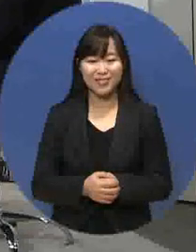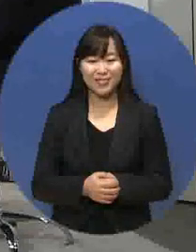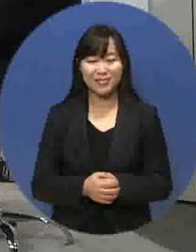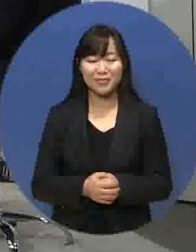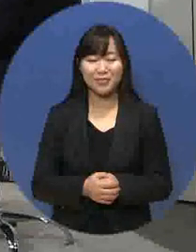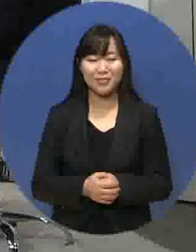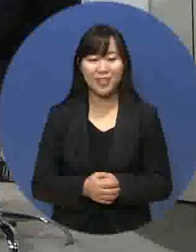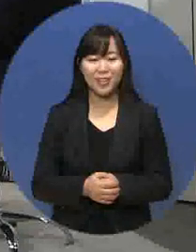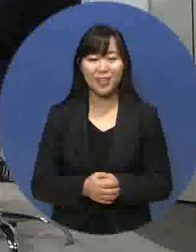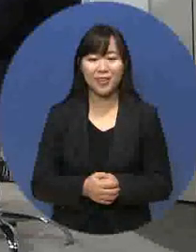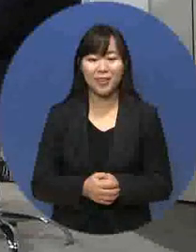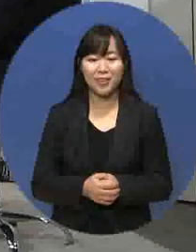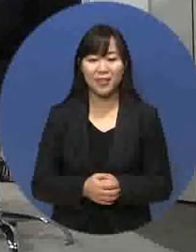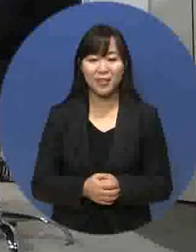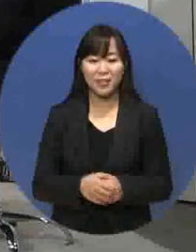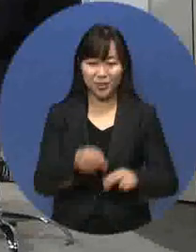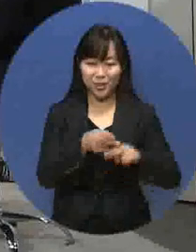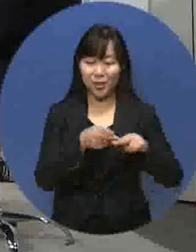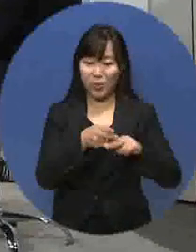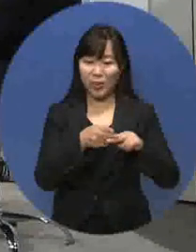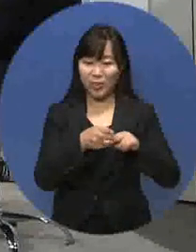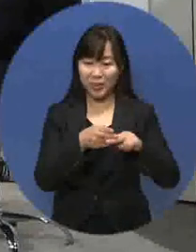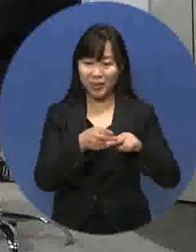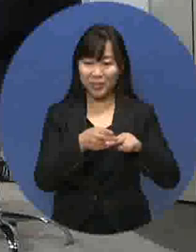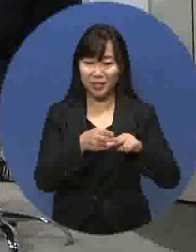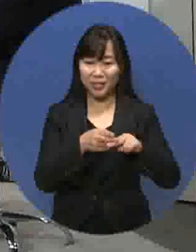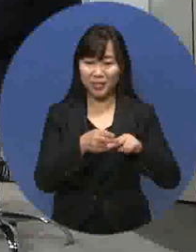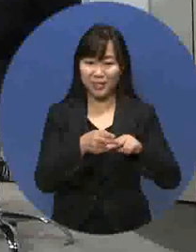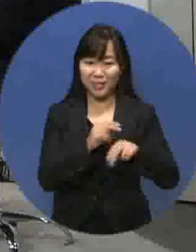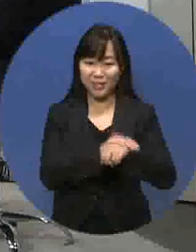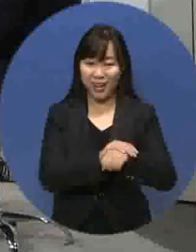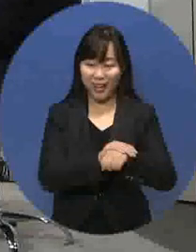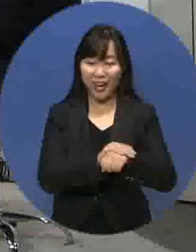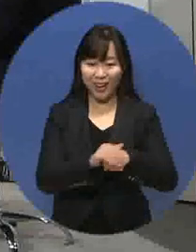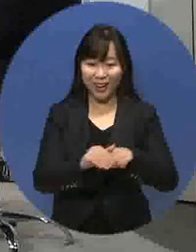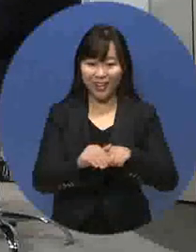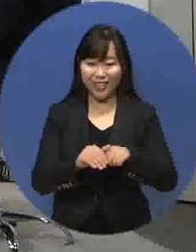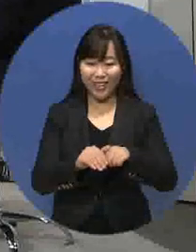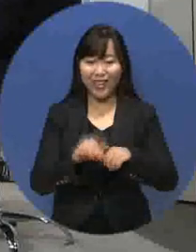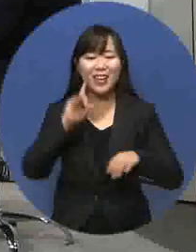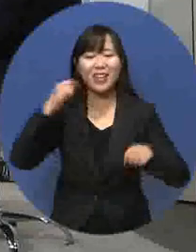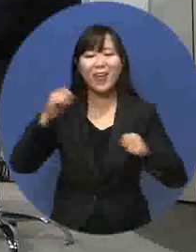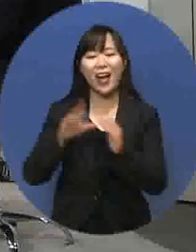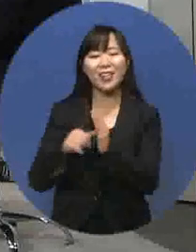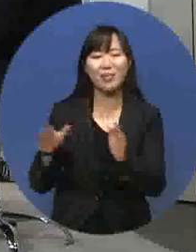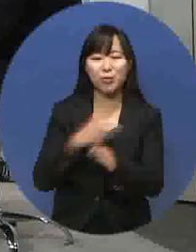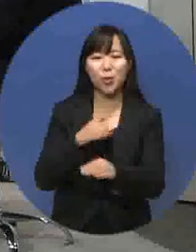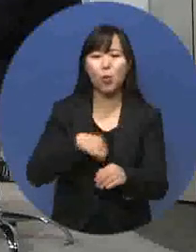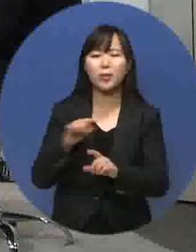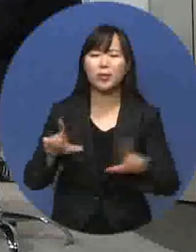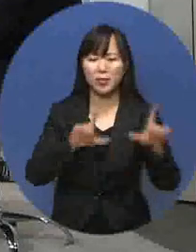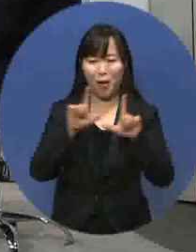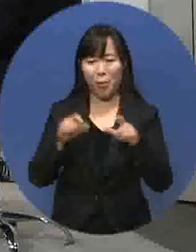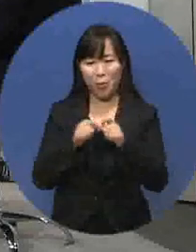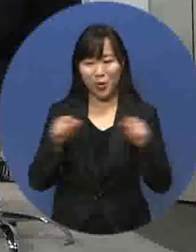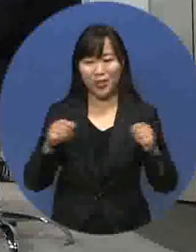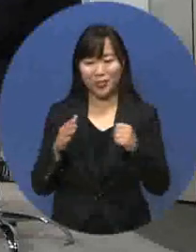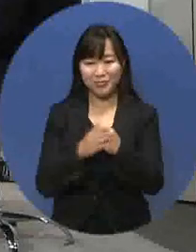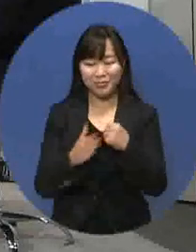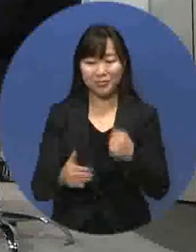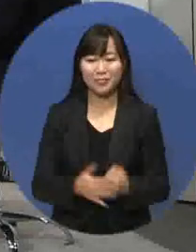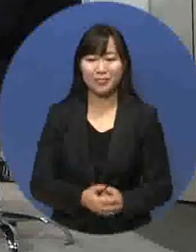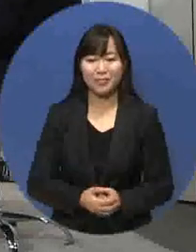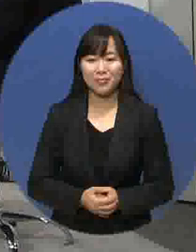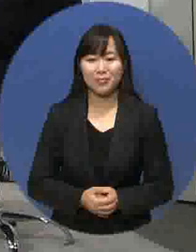그래서 요리에도 일가견이 있다 이런 네, 얘기구만. 연극할 때부터 자취를 오래 해갖고요. 네. 아